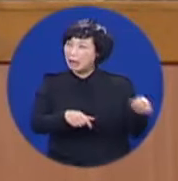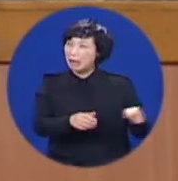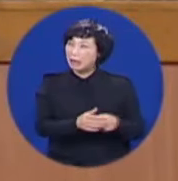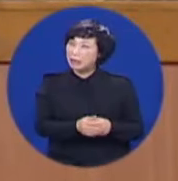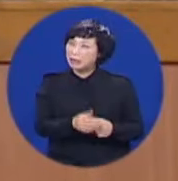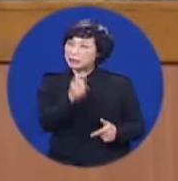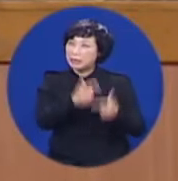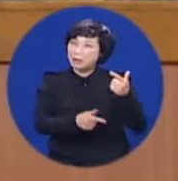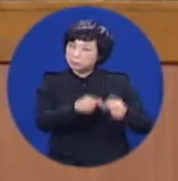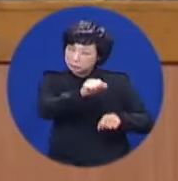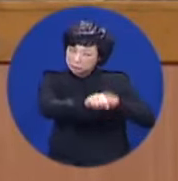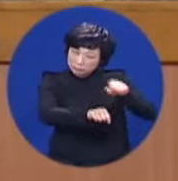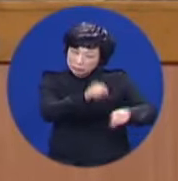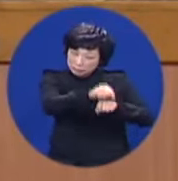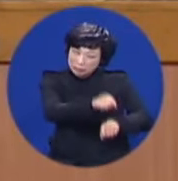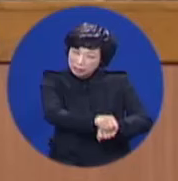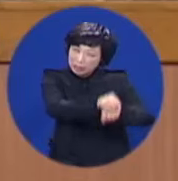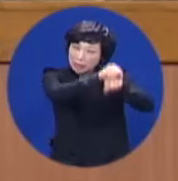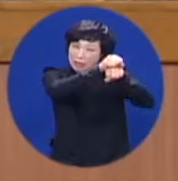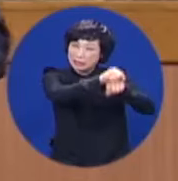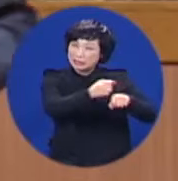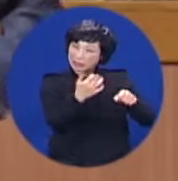장작불 속에 들어가는 것 같을까?